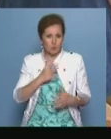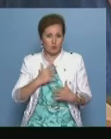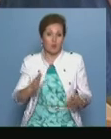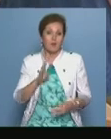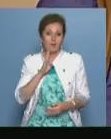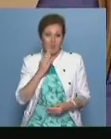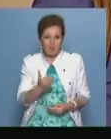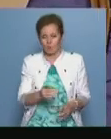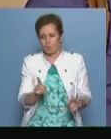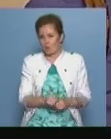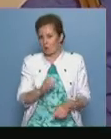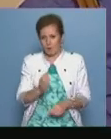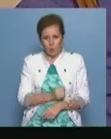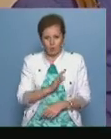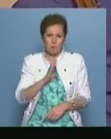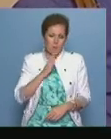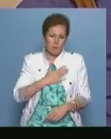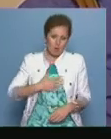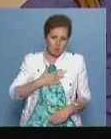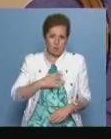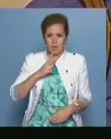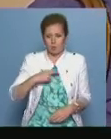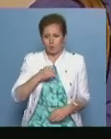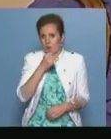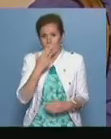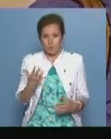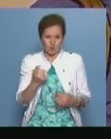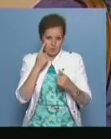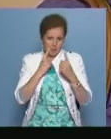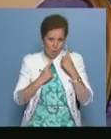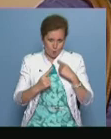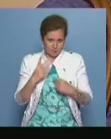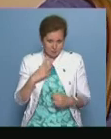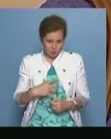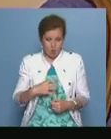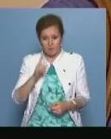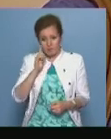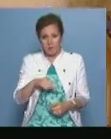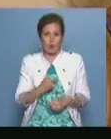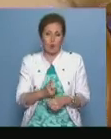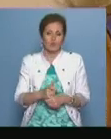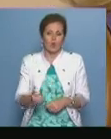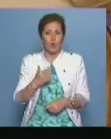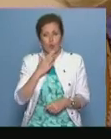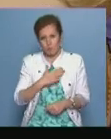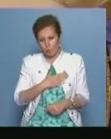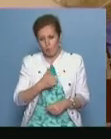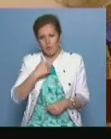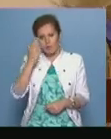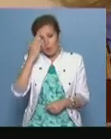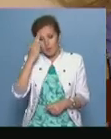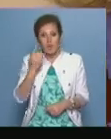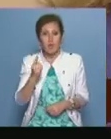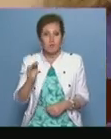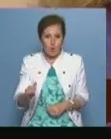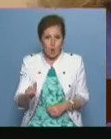не удалось. Мама, переживая за дочку, не может сдержать слез. Вы знаете, я ее очень люблю. У меня талантливый ребенок,